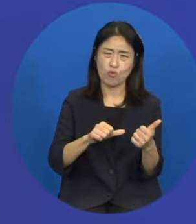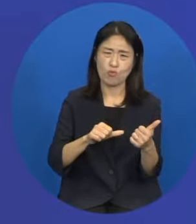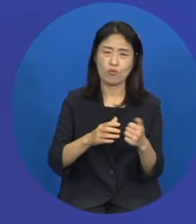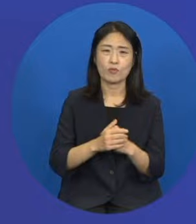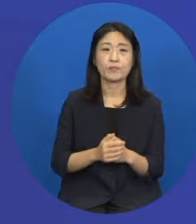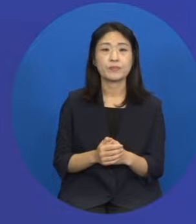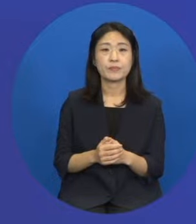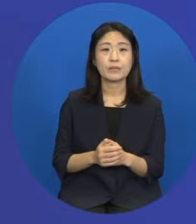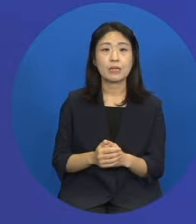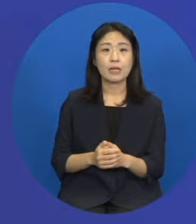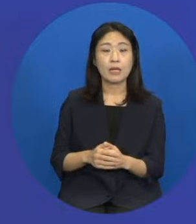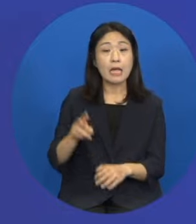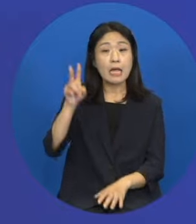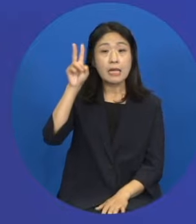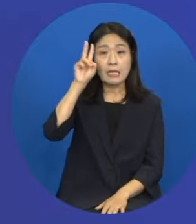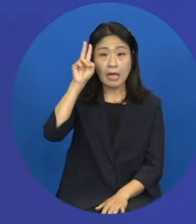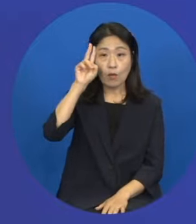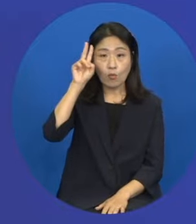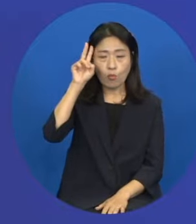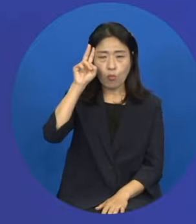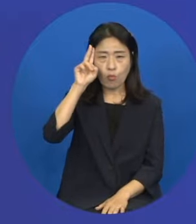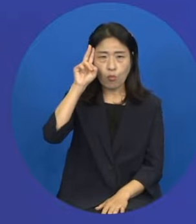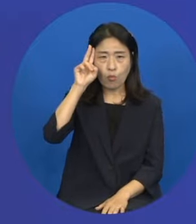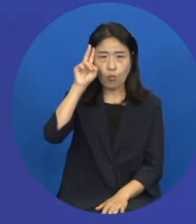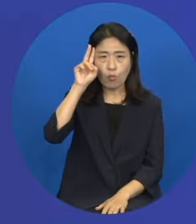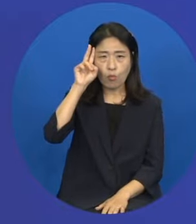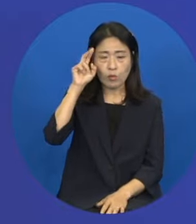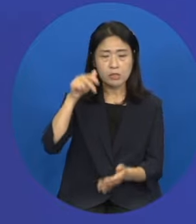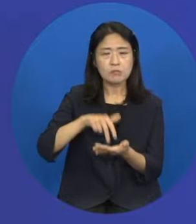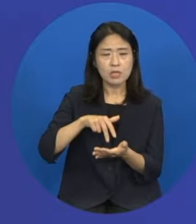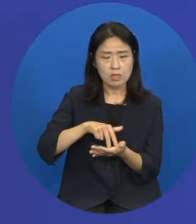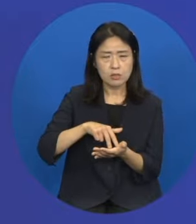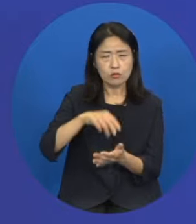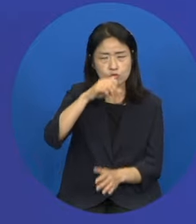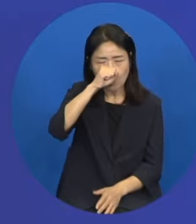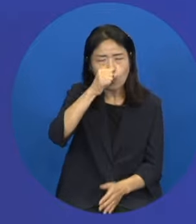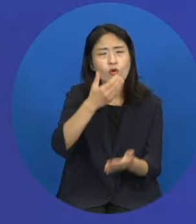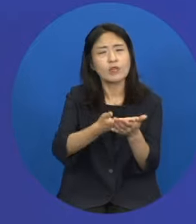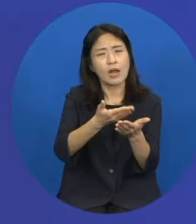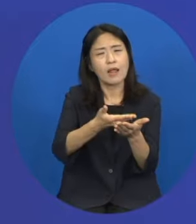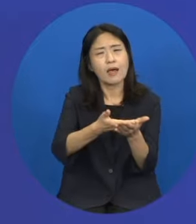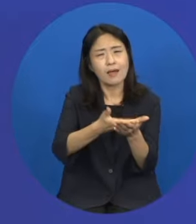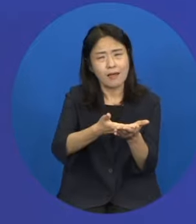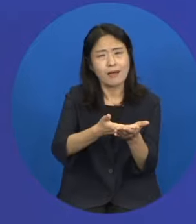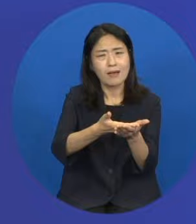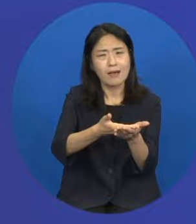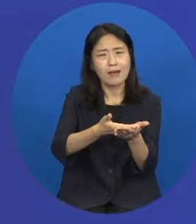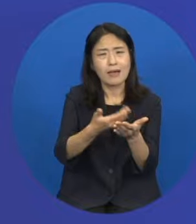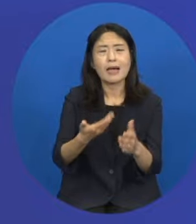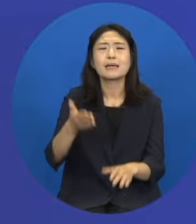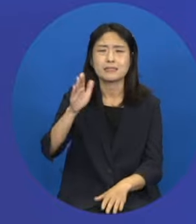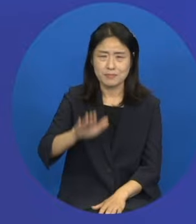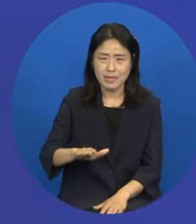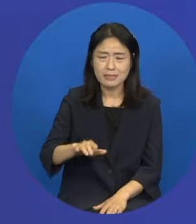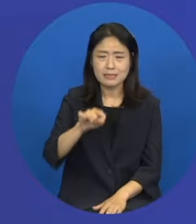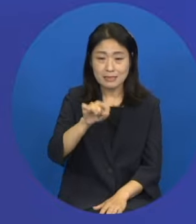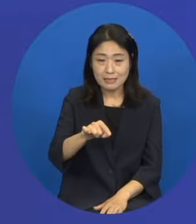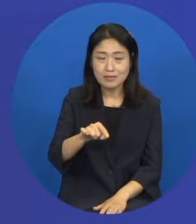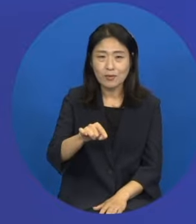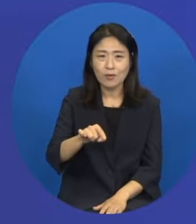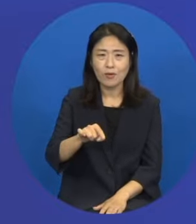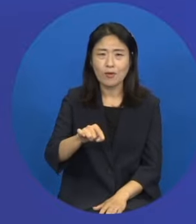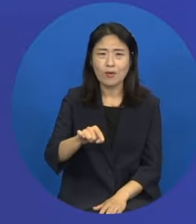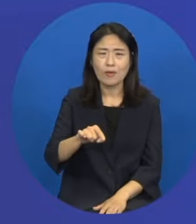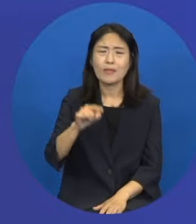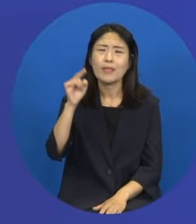즉 생선을 구하고 있다라고 생각했는데 실은 뭘 구하고 있는 겁니까? 뱀을 구하고 있는 거예요. 뭘 구하고 있는지 모른